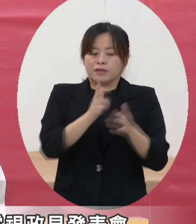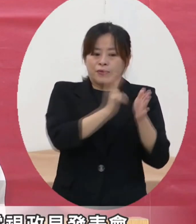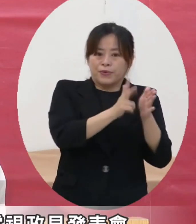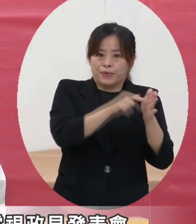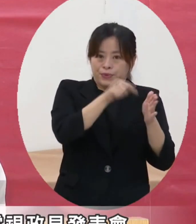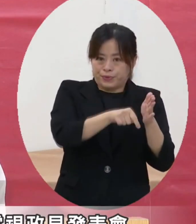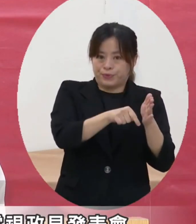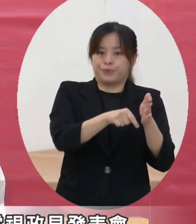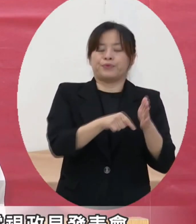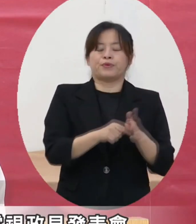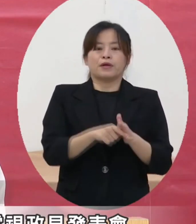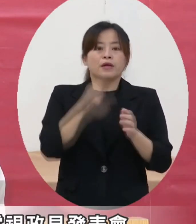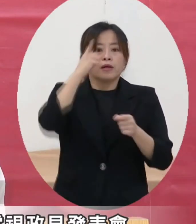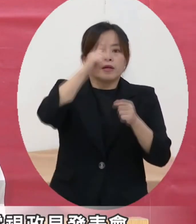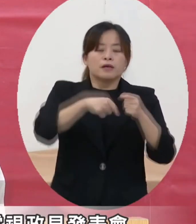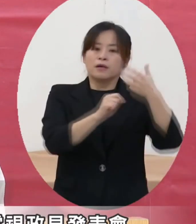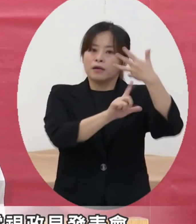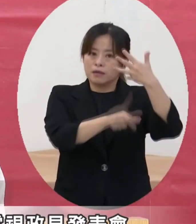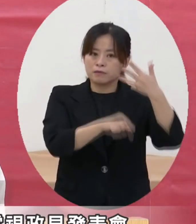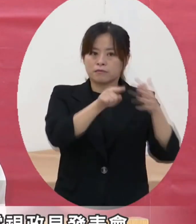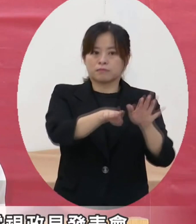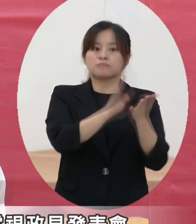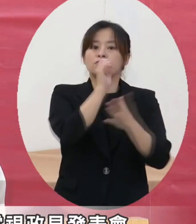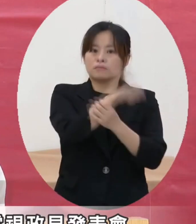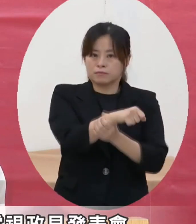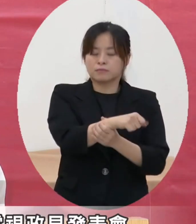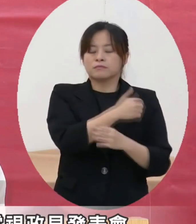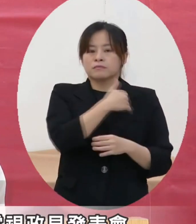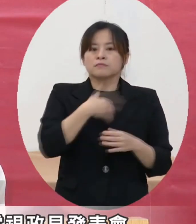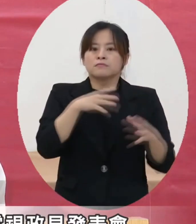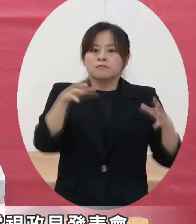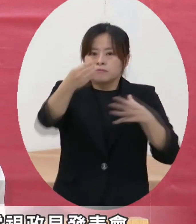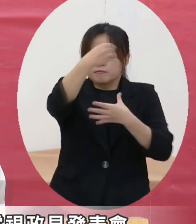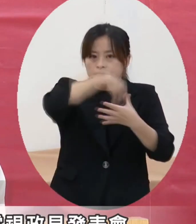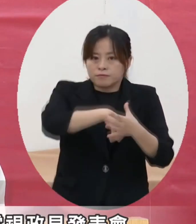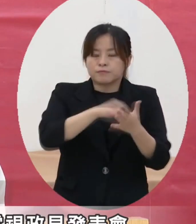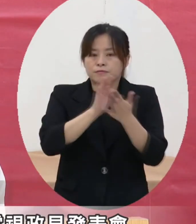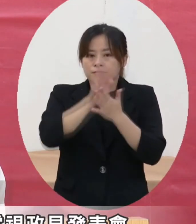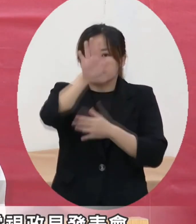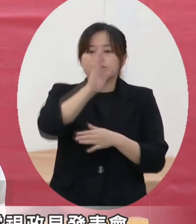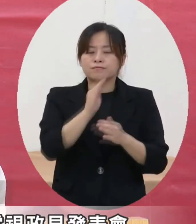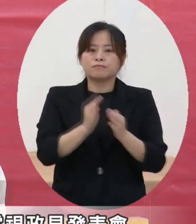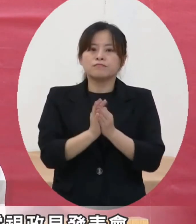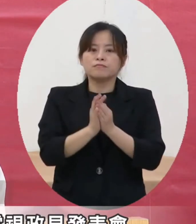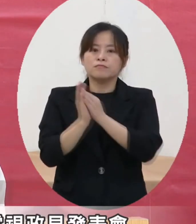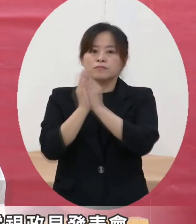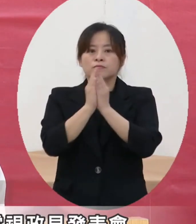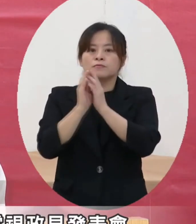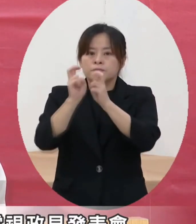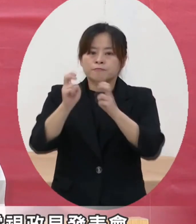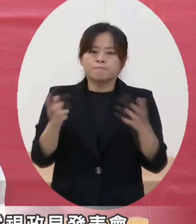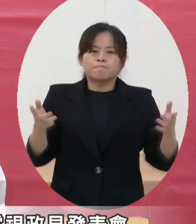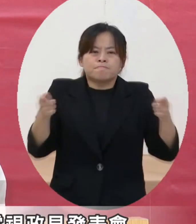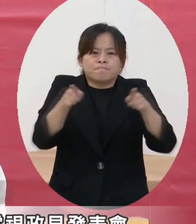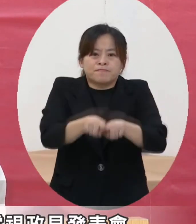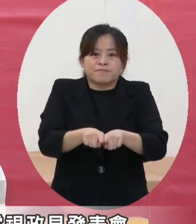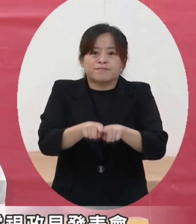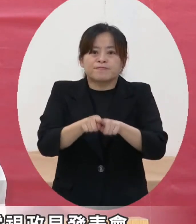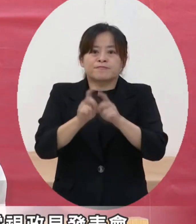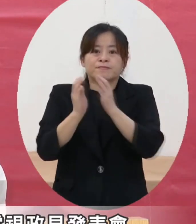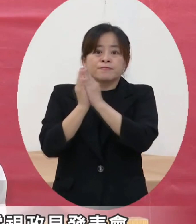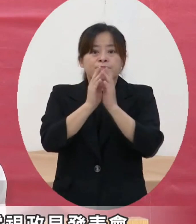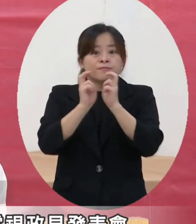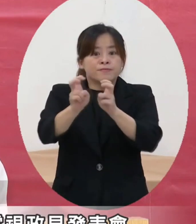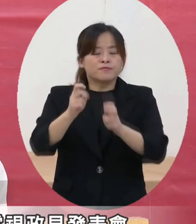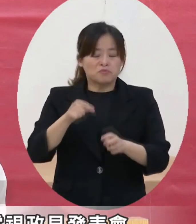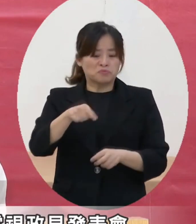的这个系统，它在明年的8月它已经答应能够整合进来，未来就是把桃捷的部分也加进来。桃捷是我们桃